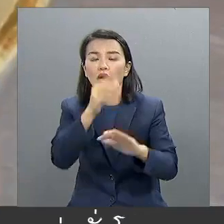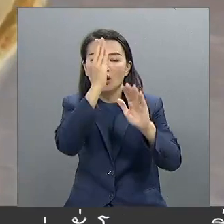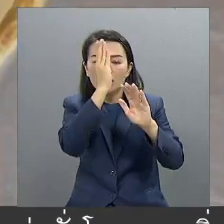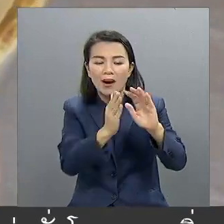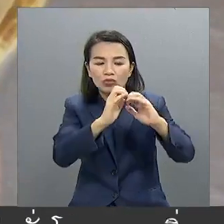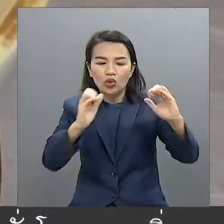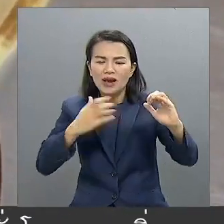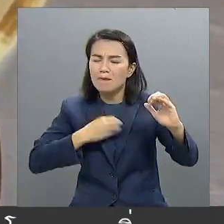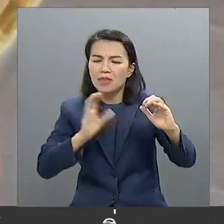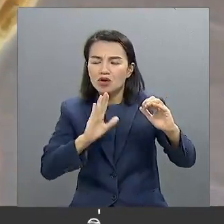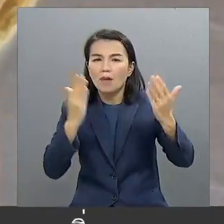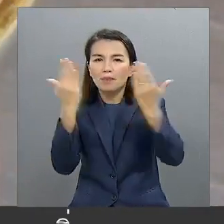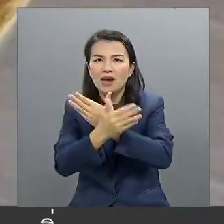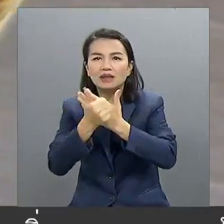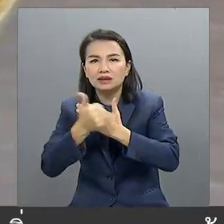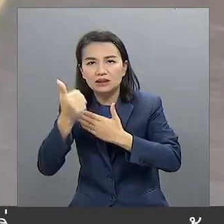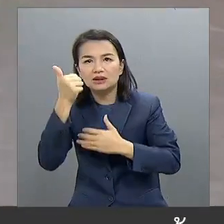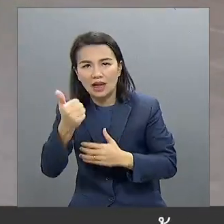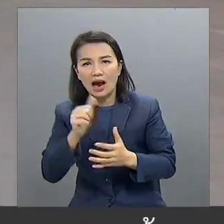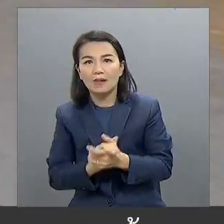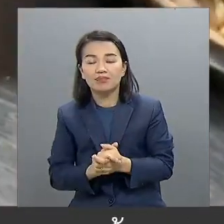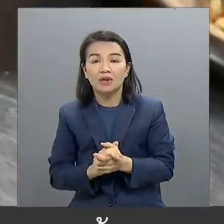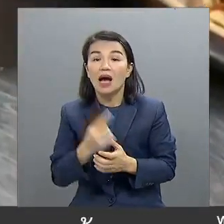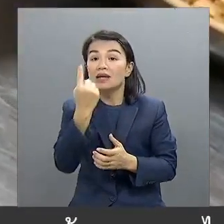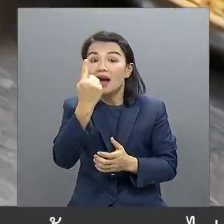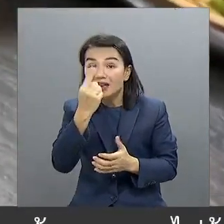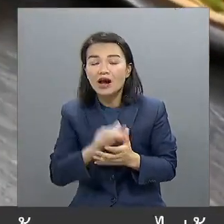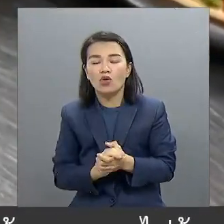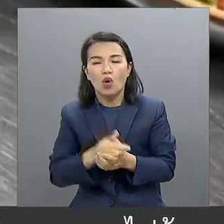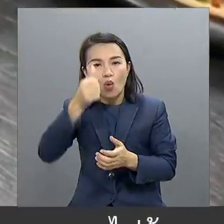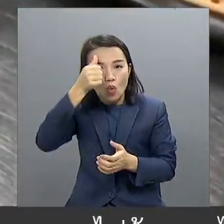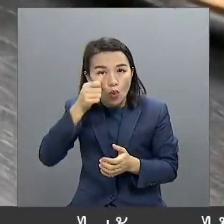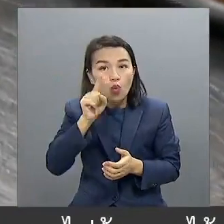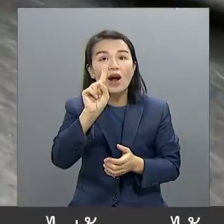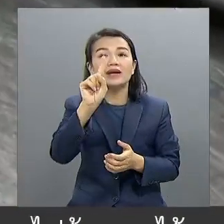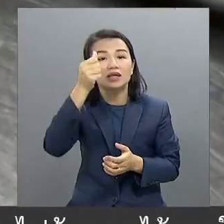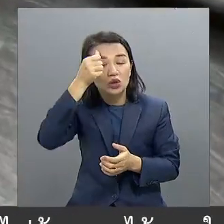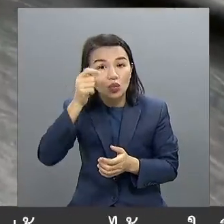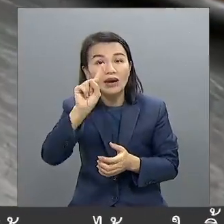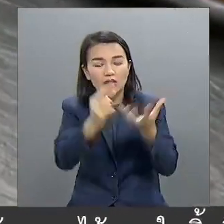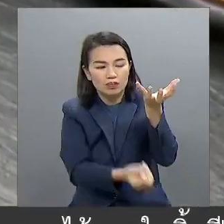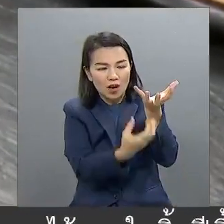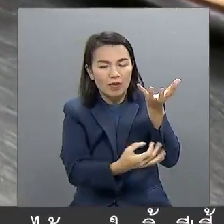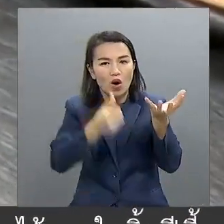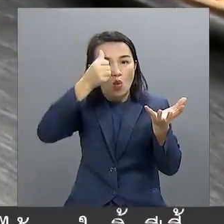umesirแลงส้มทุเรียน kidding, ดี้อง Harlem online